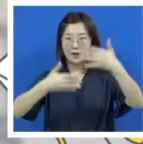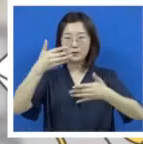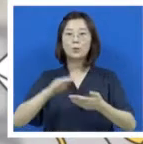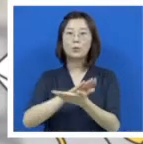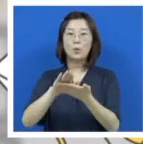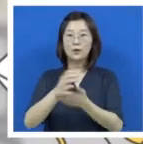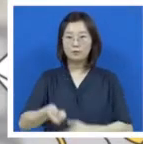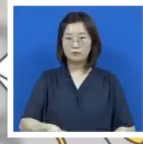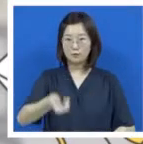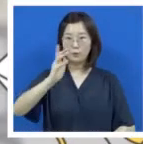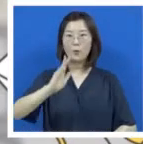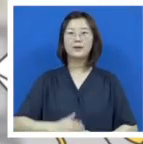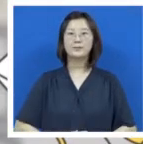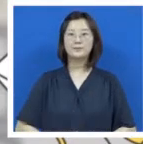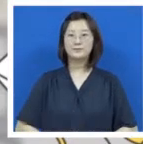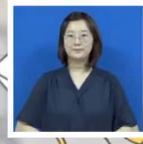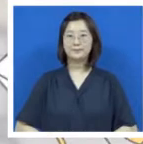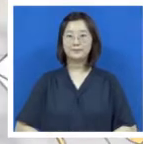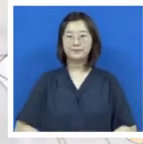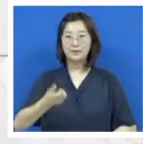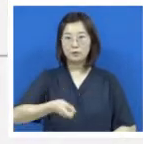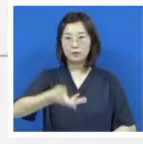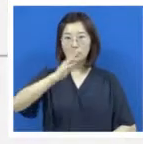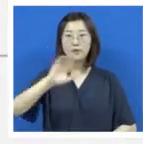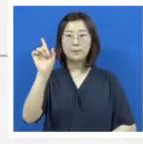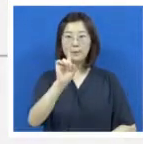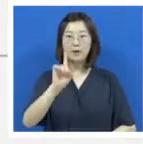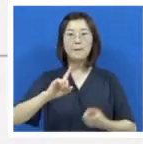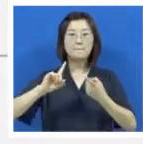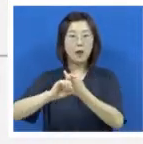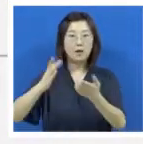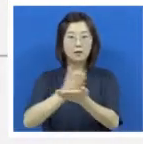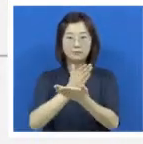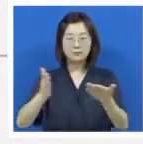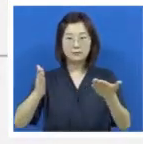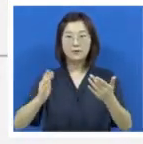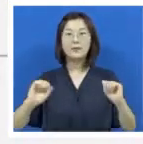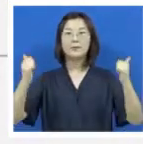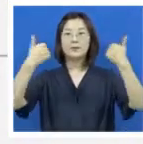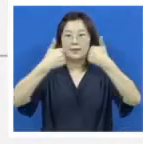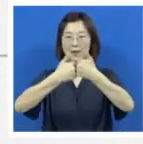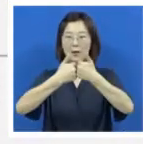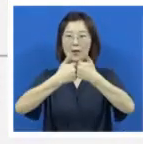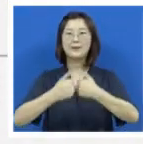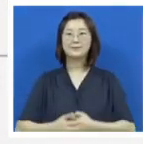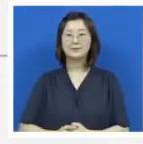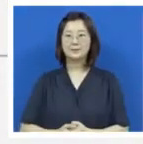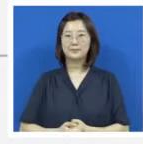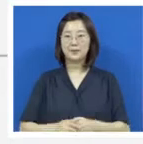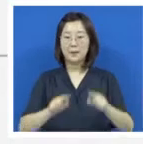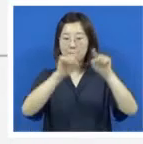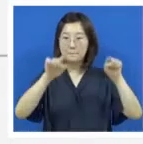영상은 놀이 체육 윷놀이 편입니다 음 놀이란 편을 갈라 예수 로 승부를 저를 놀이로